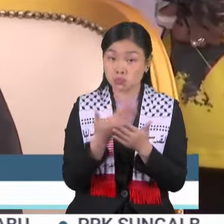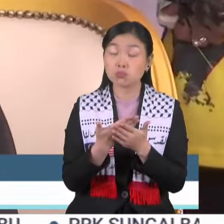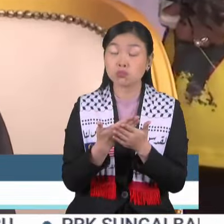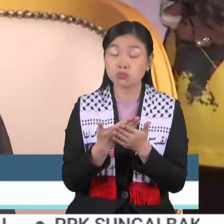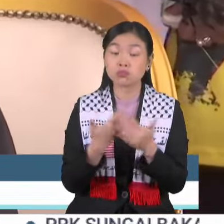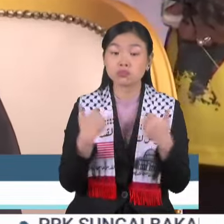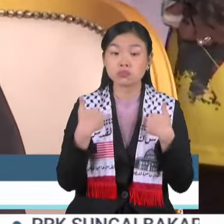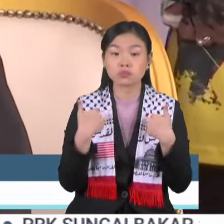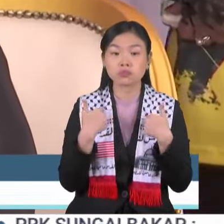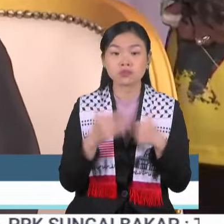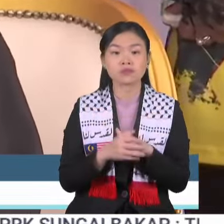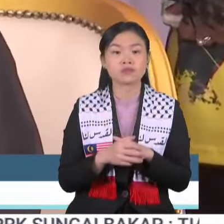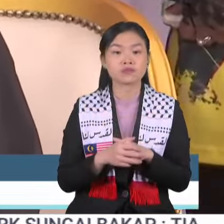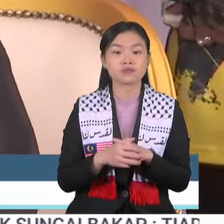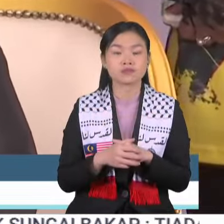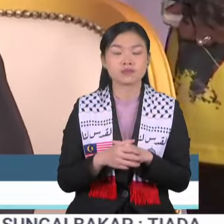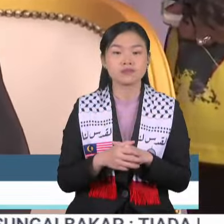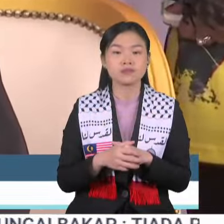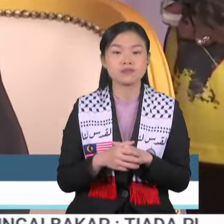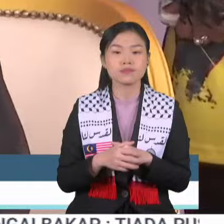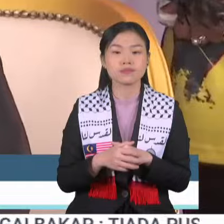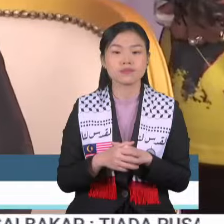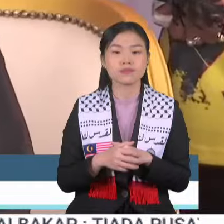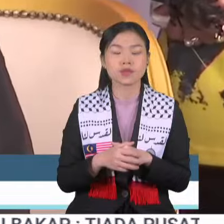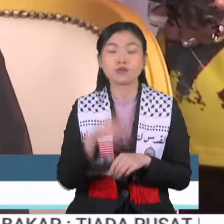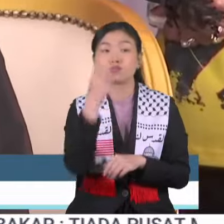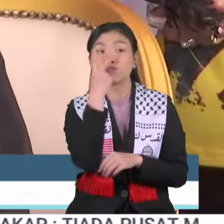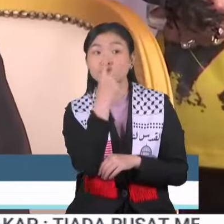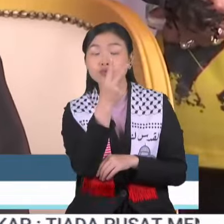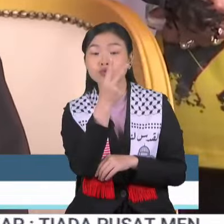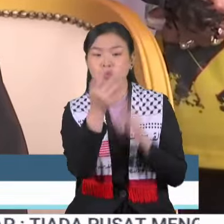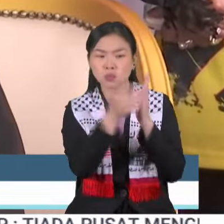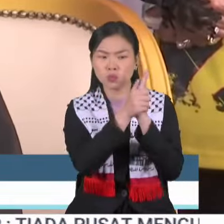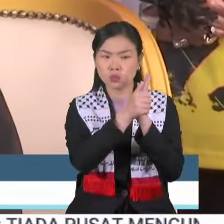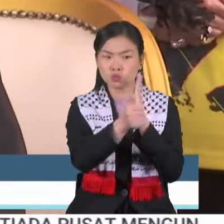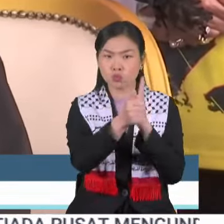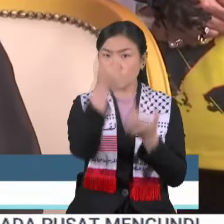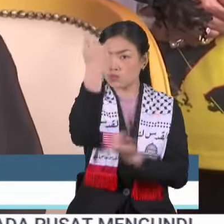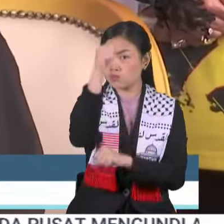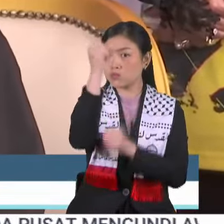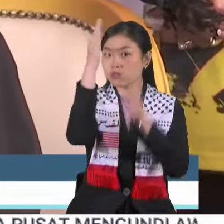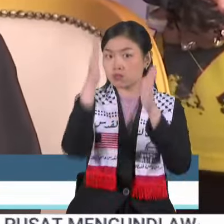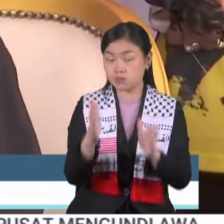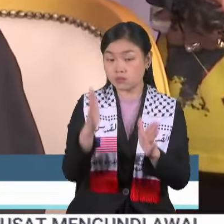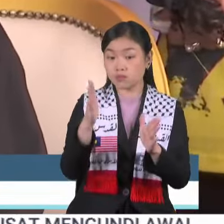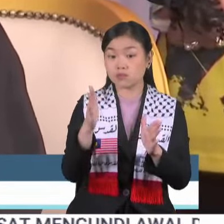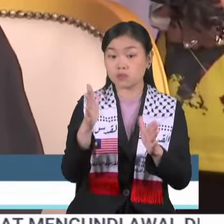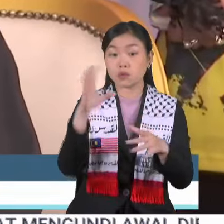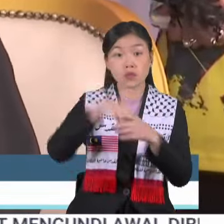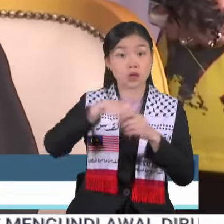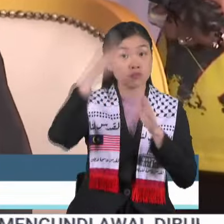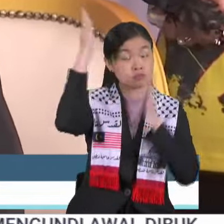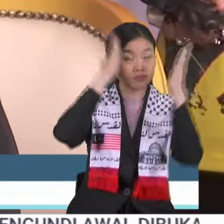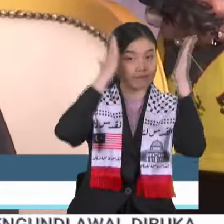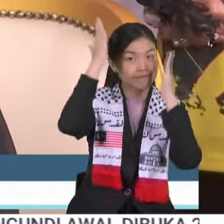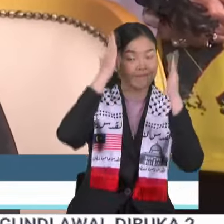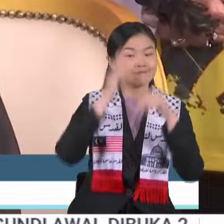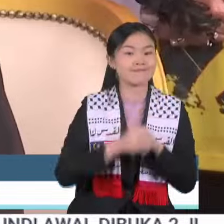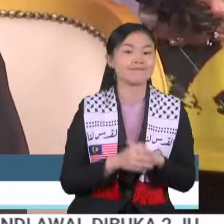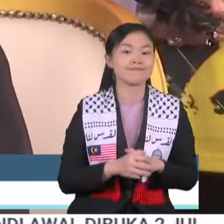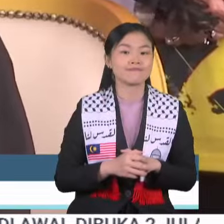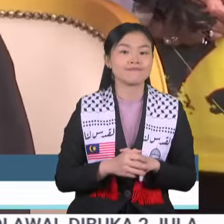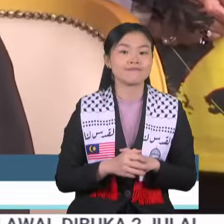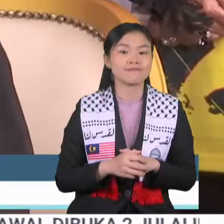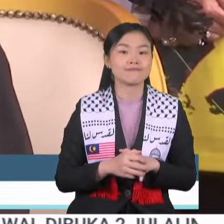kita untuk melihat bakat atlet kita di negara Malaysia dan